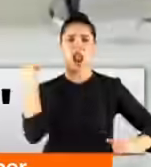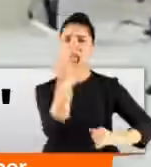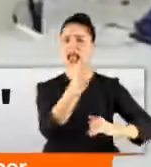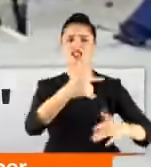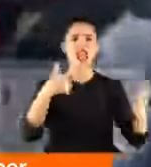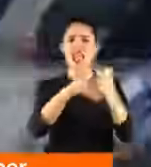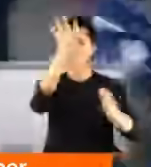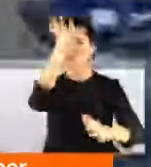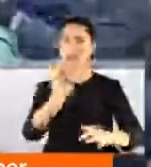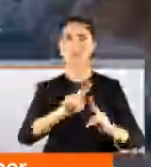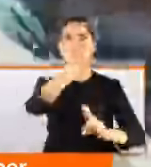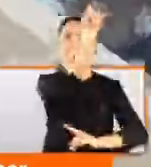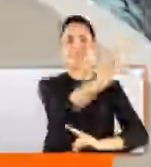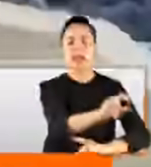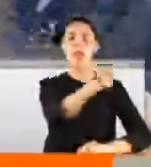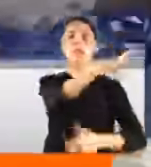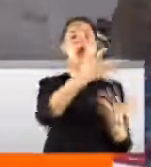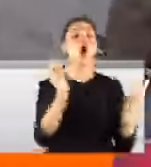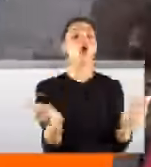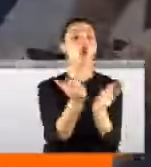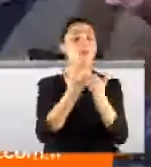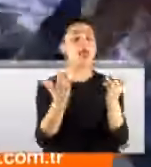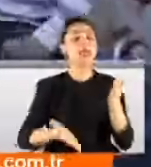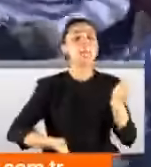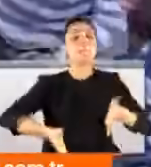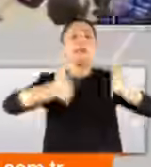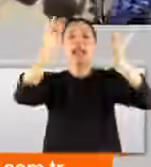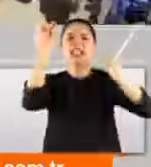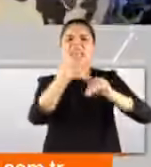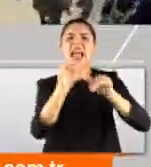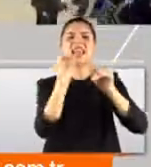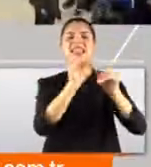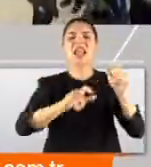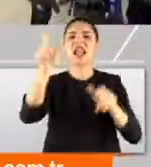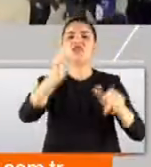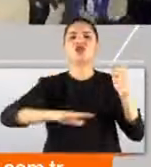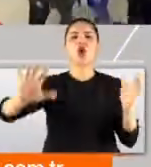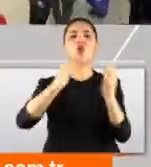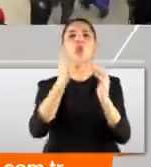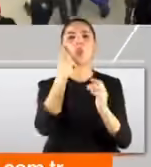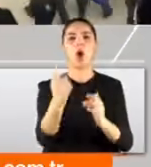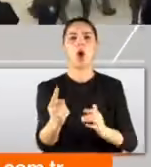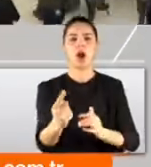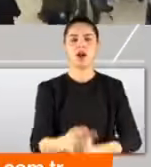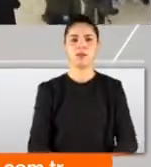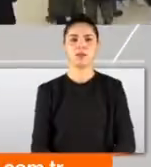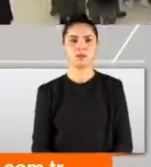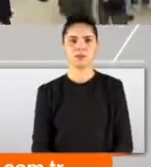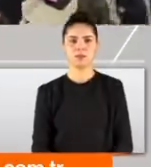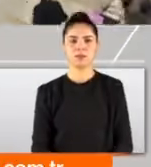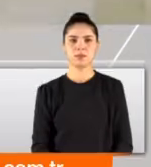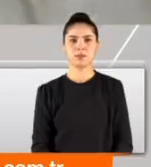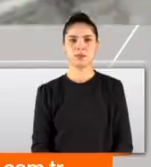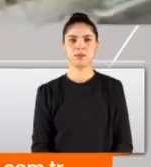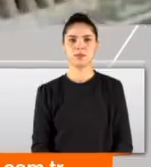oklarının hedefinde Trump ve Kongre binasını işgal eden destekçileri var. They weren't protesters. Don't dare call